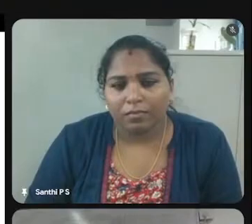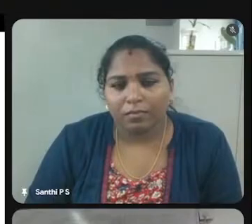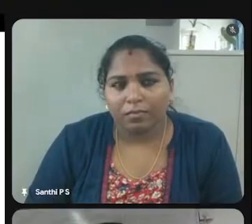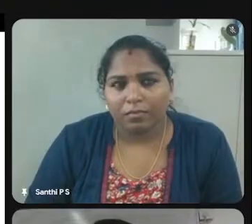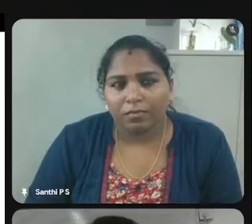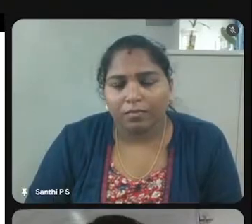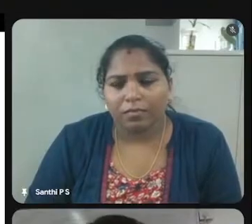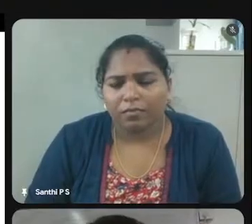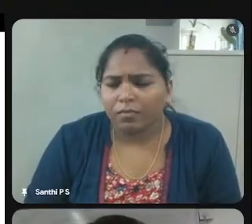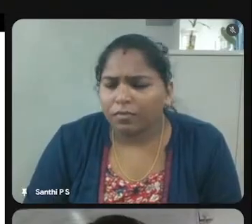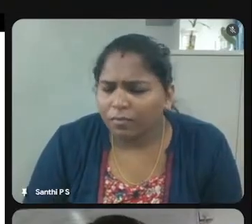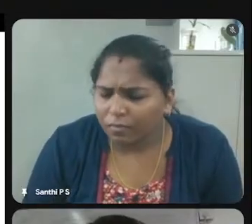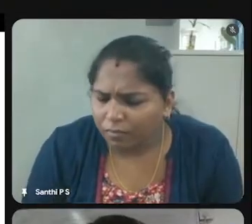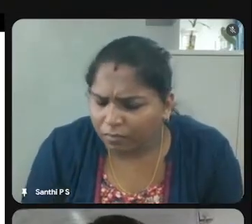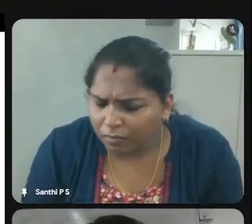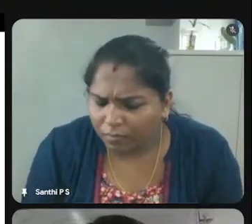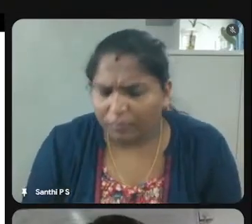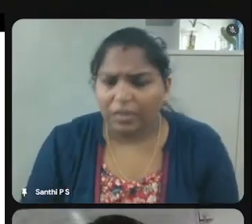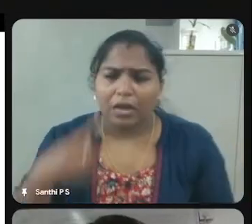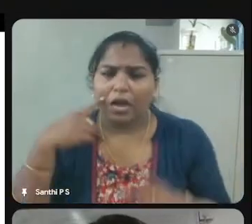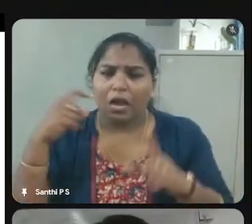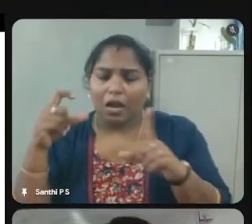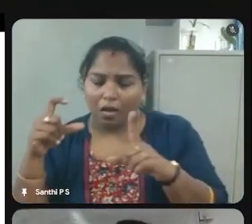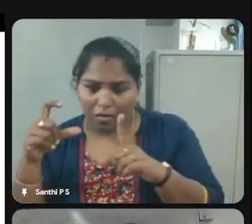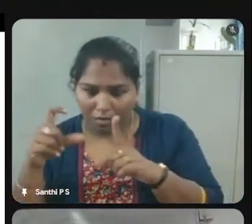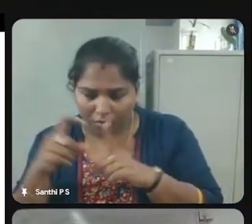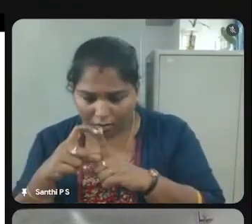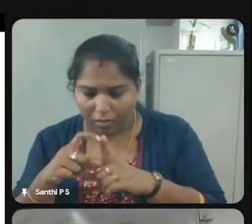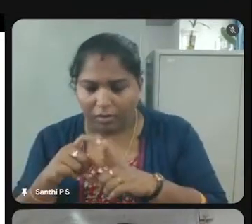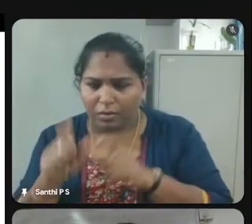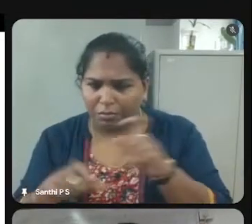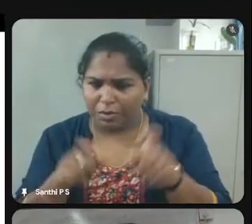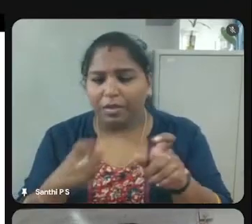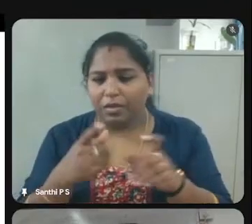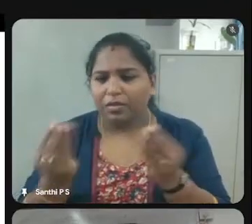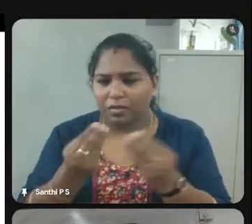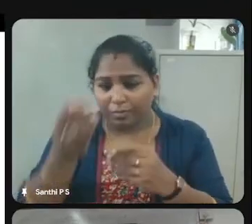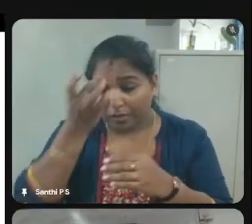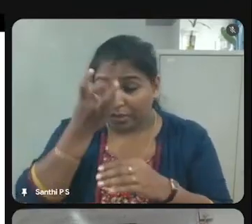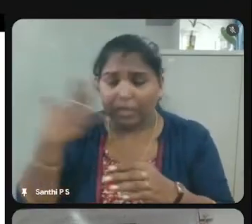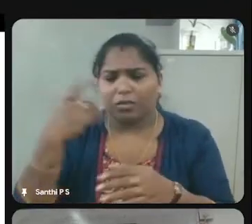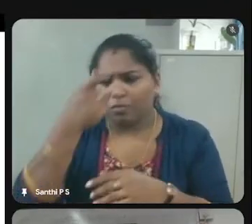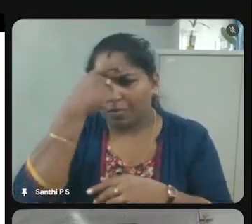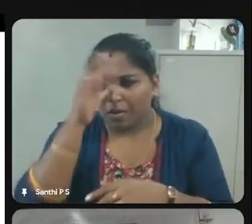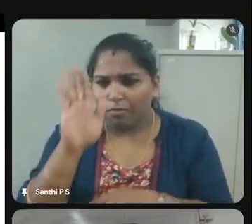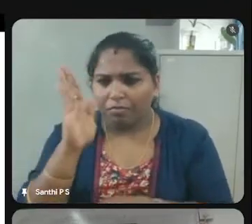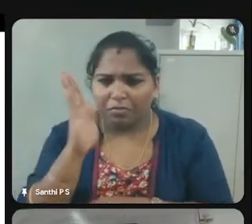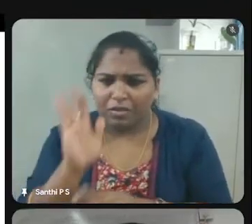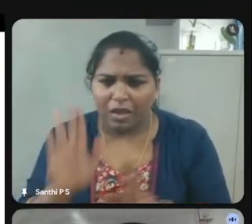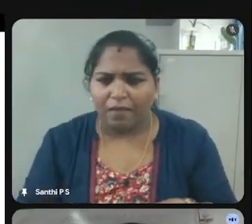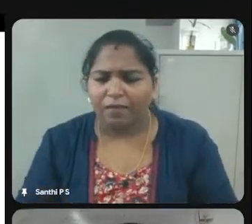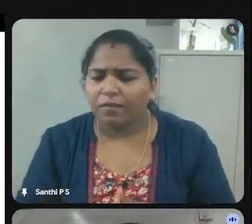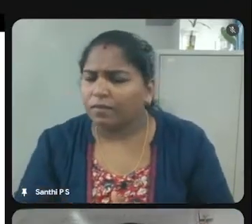ID ഓൾറെഡി ഡയഗ്നോസിസ് ആണ്. അപ്പൊ ID ഉള്ളവർക്കും സ്വഭാവ പ്രശ്നങ്ങൾ കാണിക്കാനും സാധ്യതയുണ്ട്. ഇപ്പം ID ആണെങ്കിലും കുറച്ചുകൂടെ